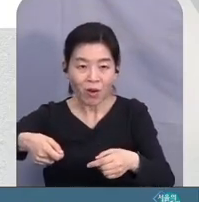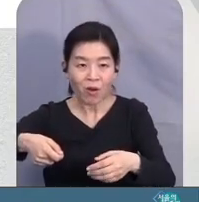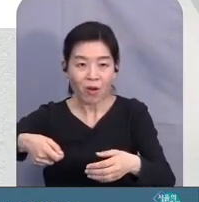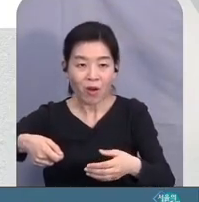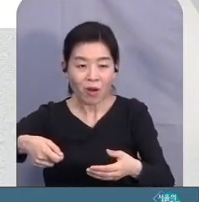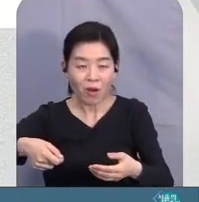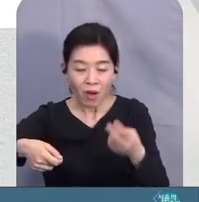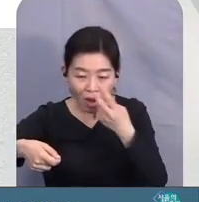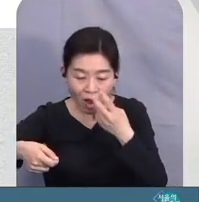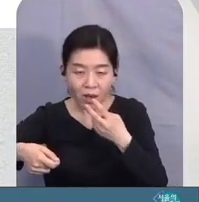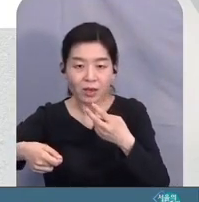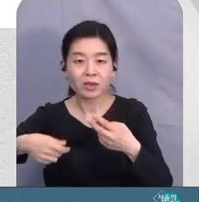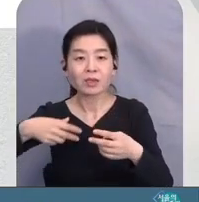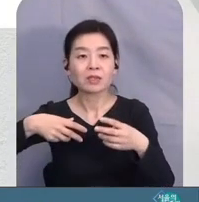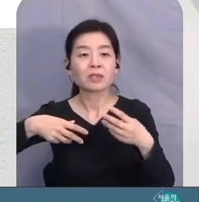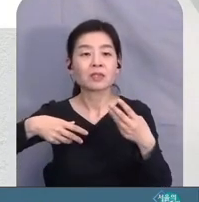세슘이.